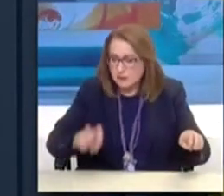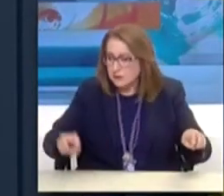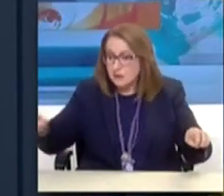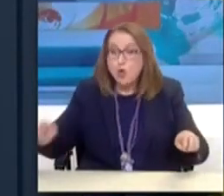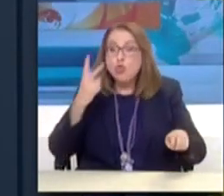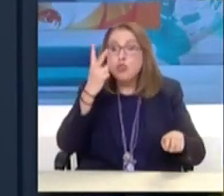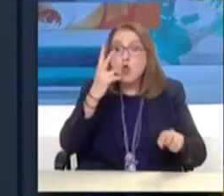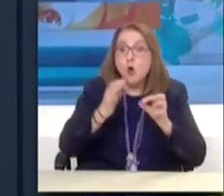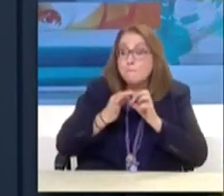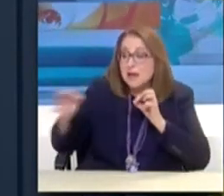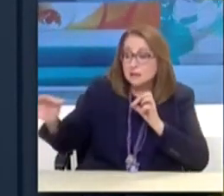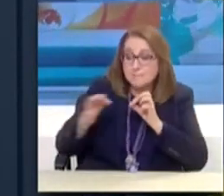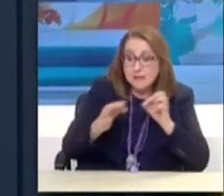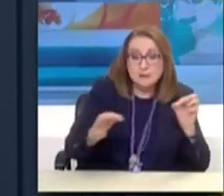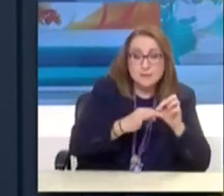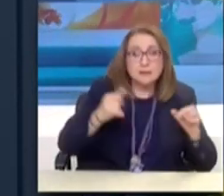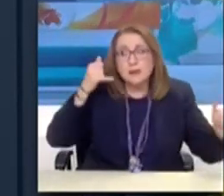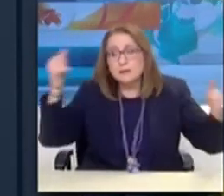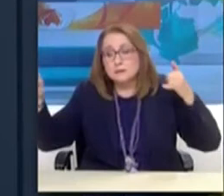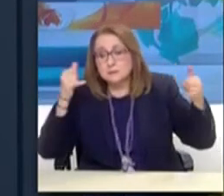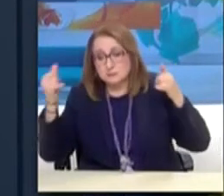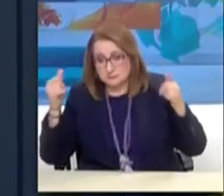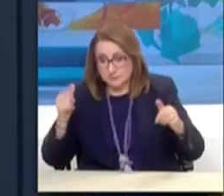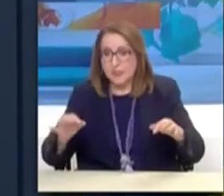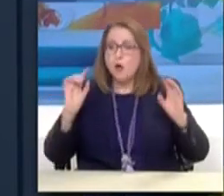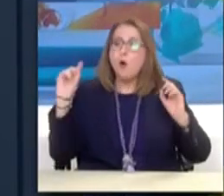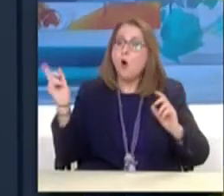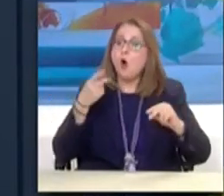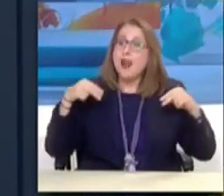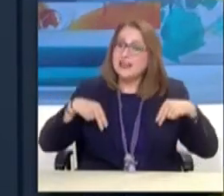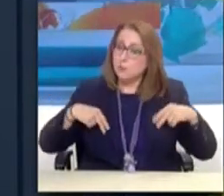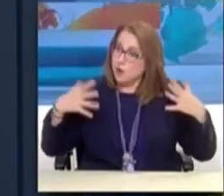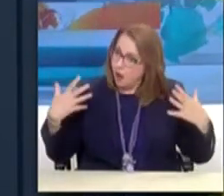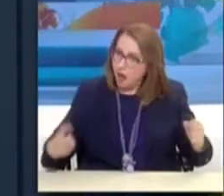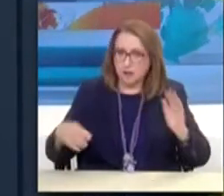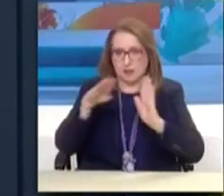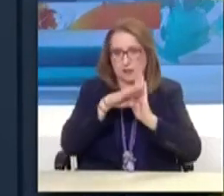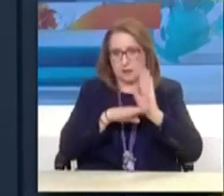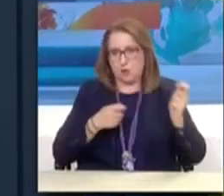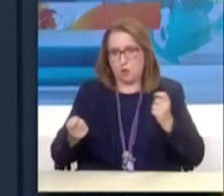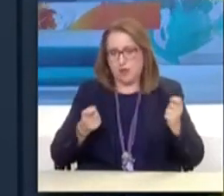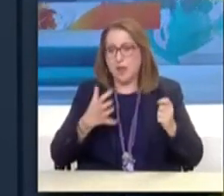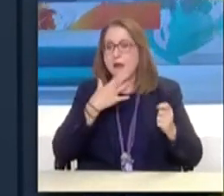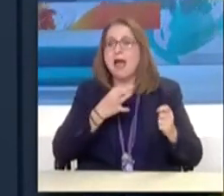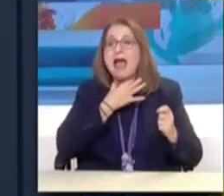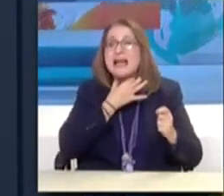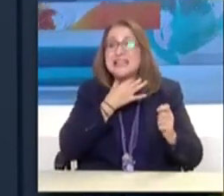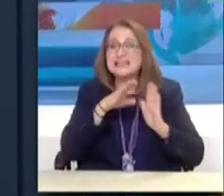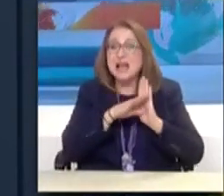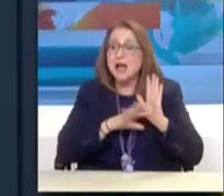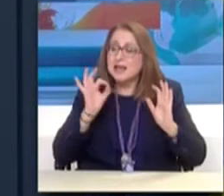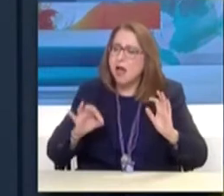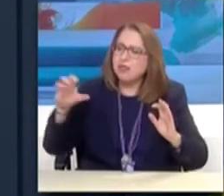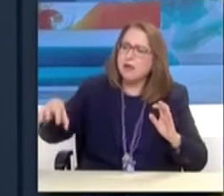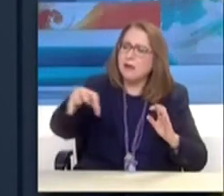σας διαβεβαιώνουμε ότι κάθε Υπουργείο έχει εκπονήσει κατόπιν οδηγιών το δικό του σχέδιο έκτακτης κατάστασης, ώστε να μπορεί να λειτουργήσει